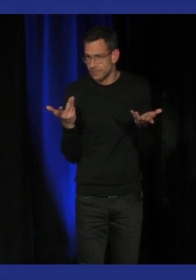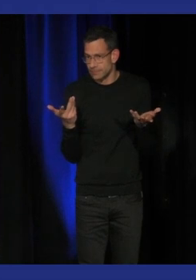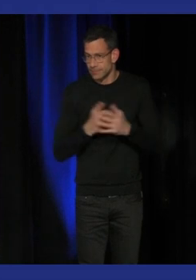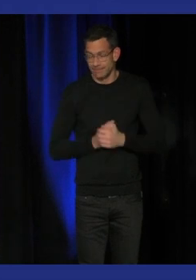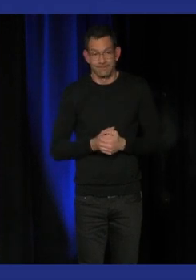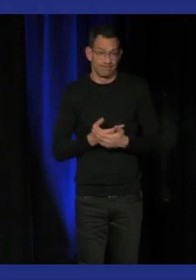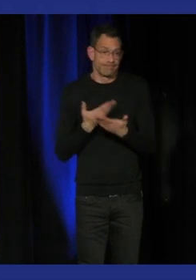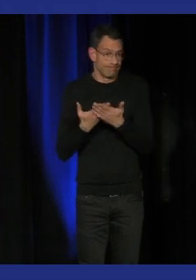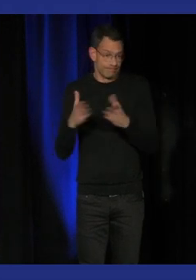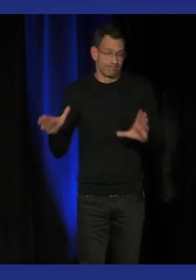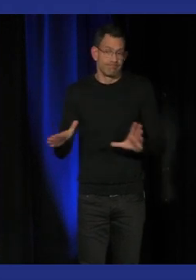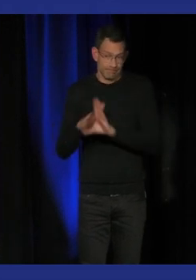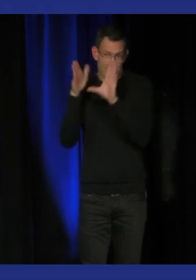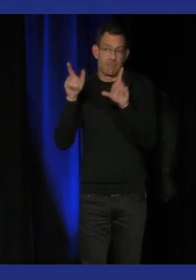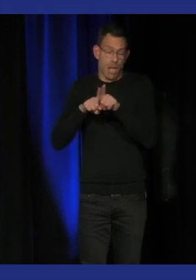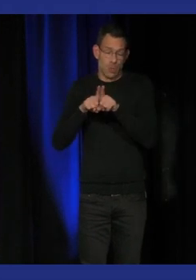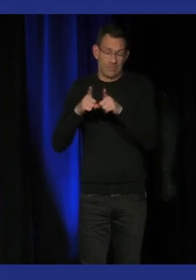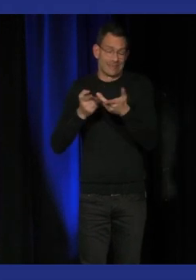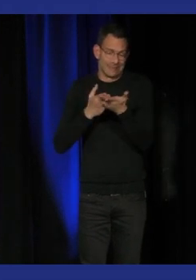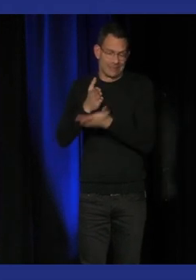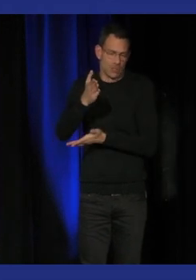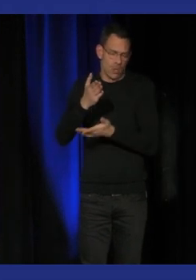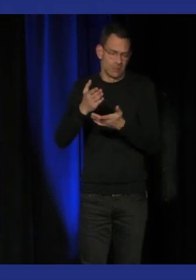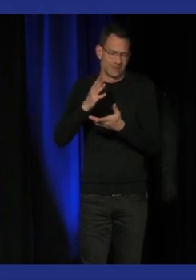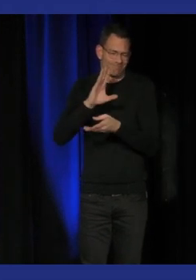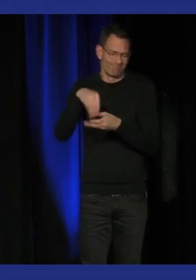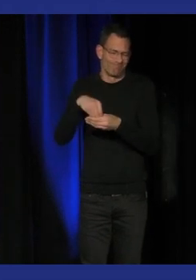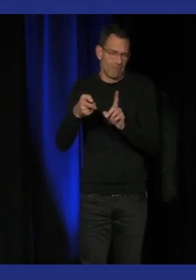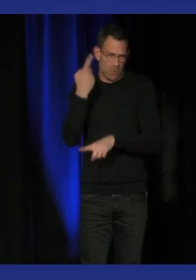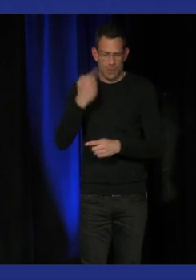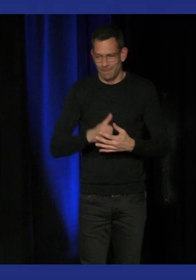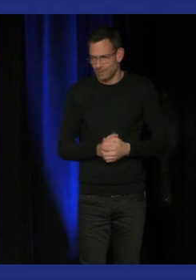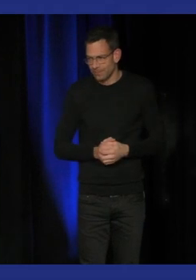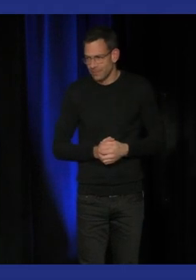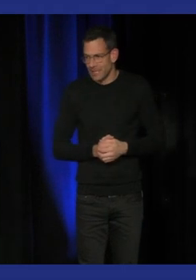Donc les images peuvent aussi avoir beaucoup de sens. Et moi, je voulais revenir sur